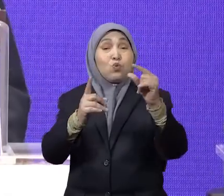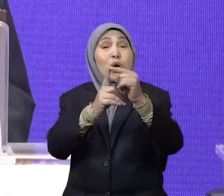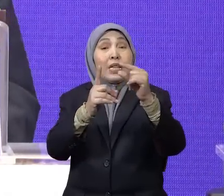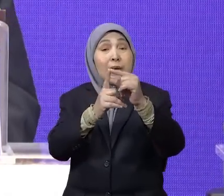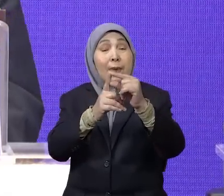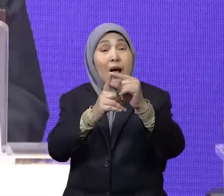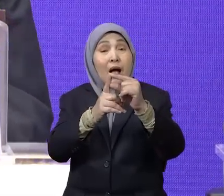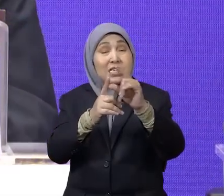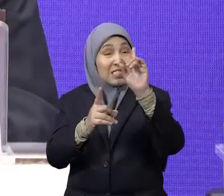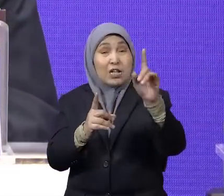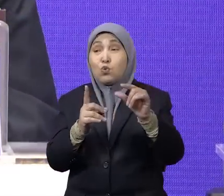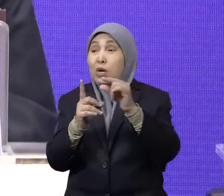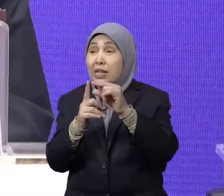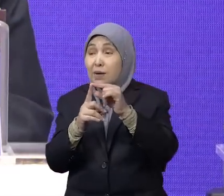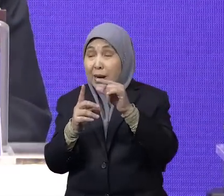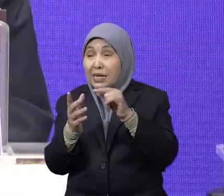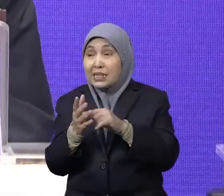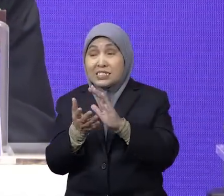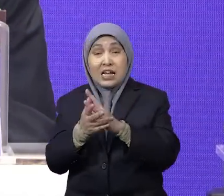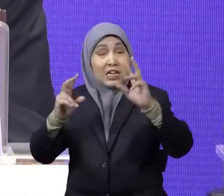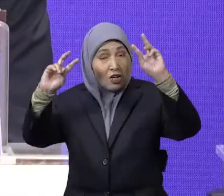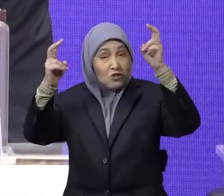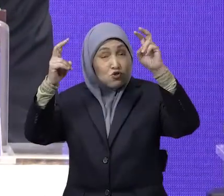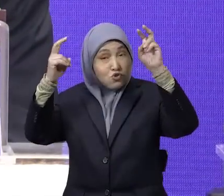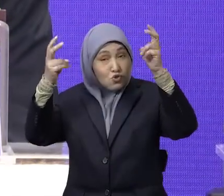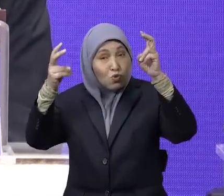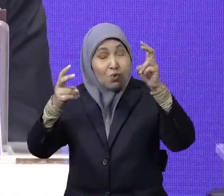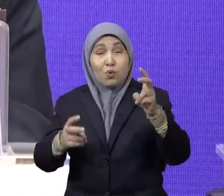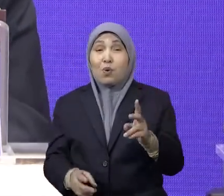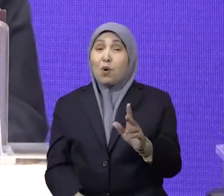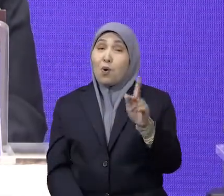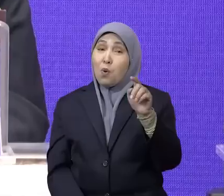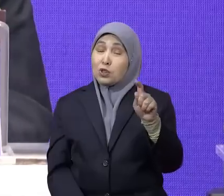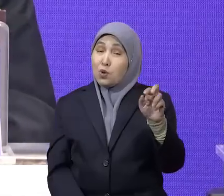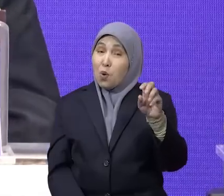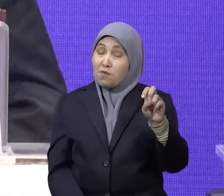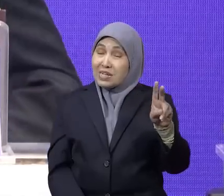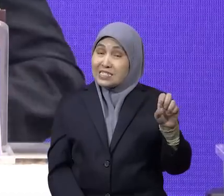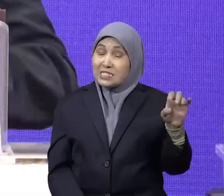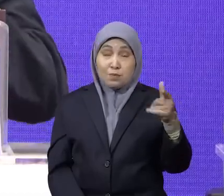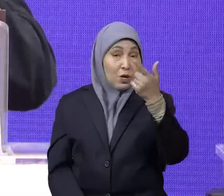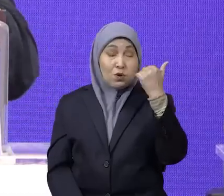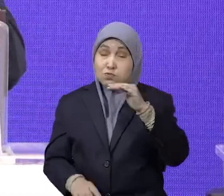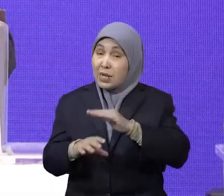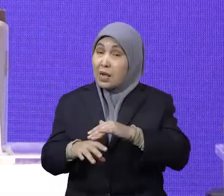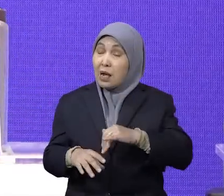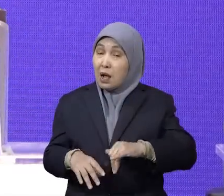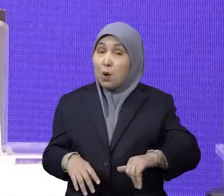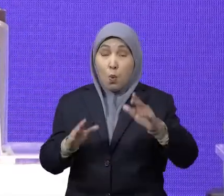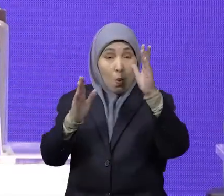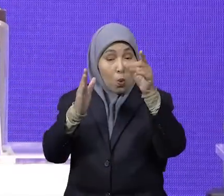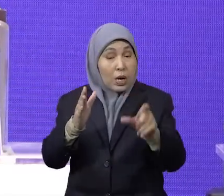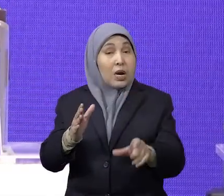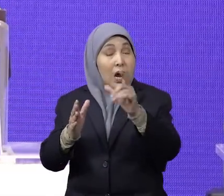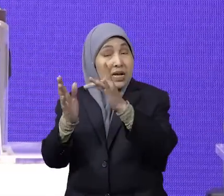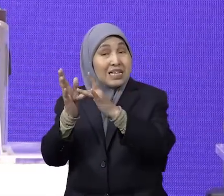sebuah kalimah. Sebuah kalimah ini jadi isu kontroversi sedikit kerana di sisi pandangan